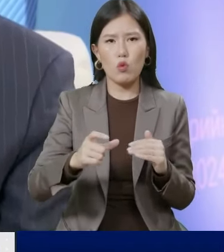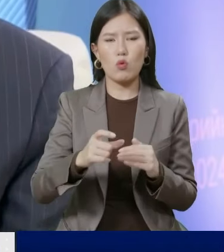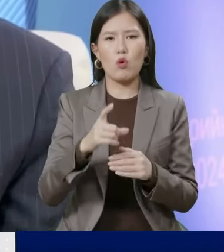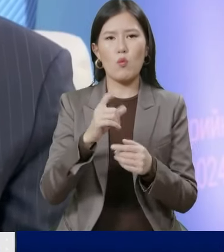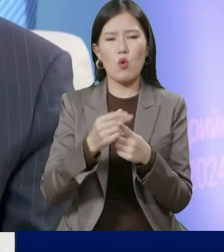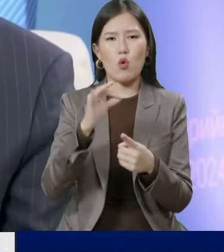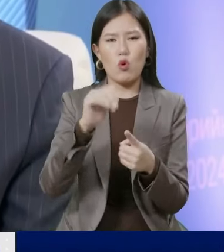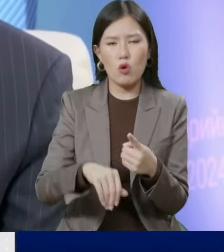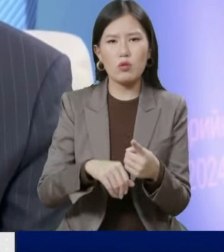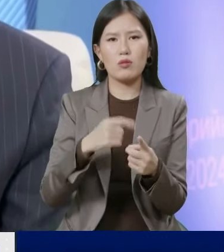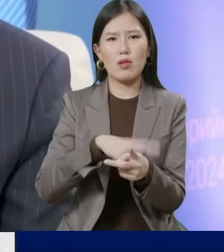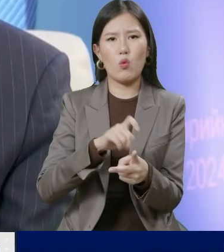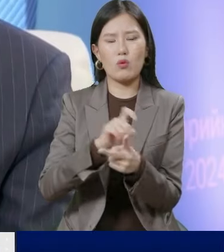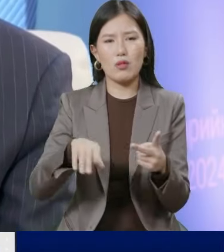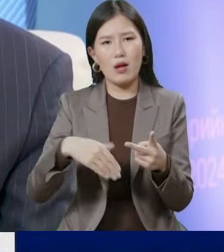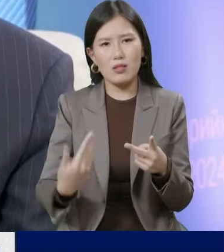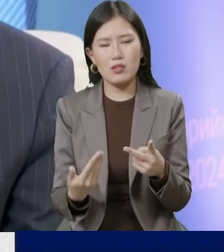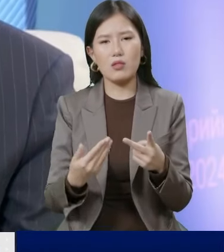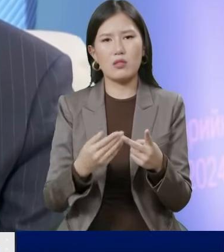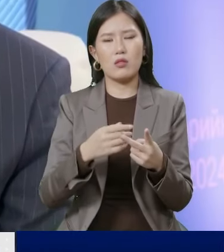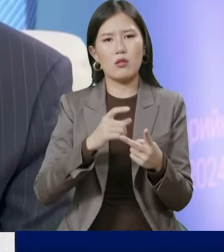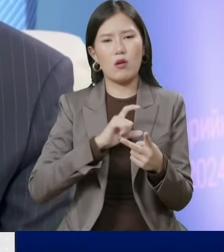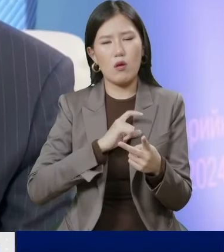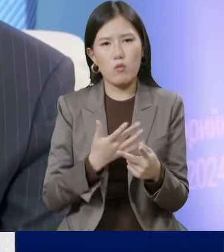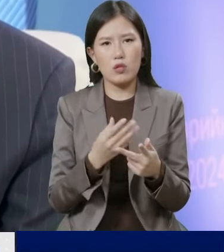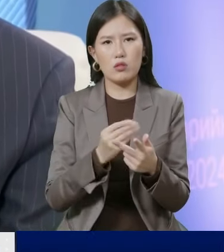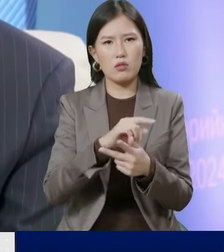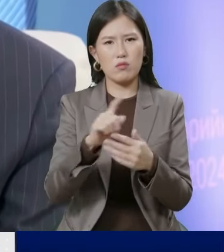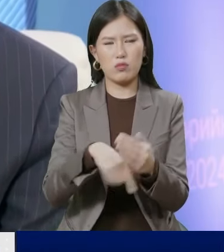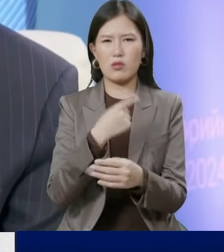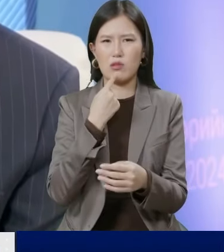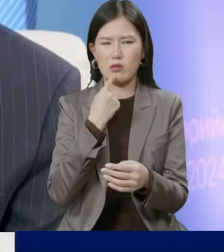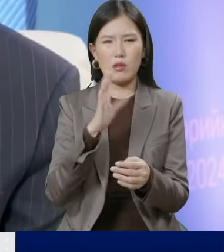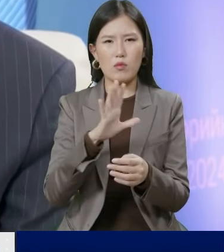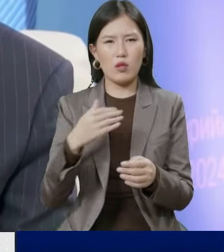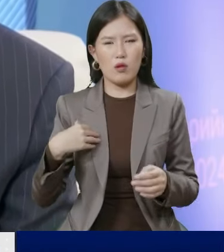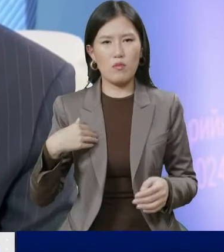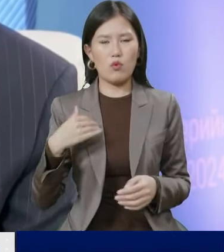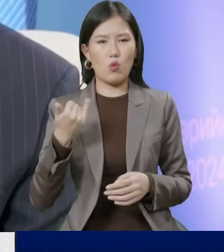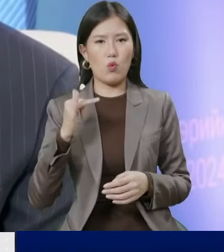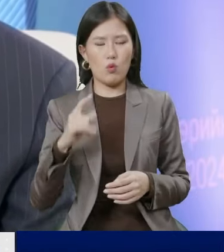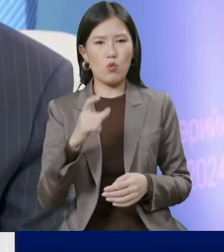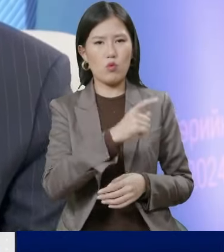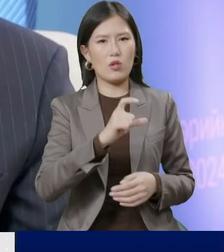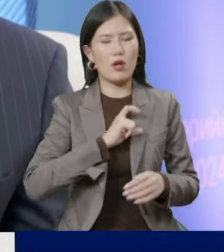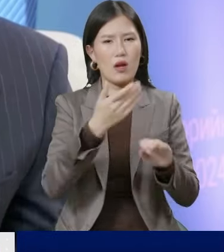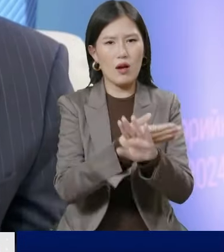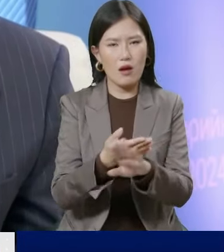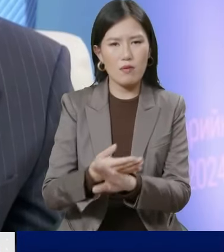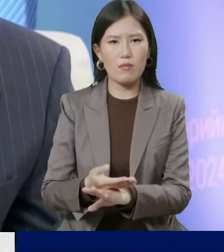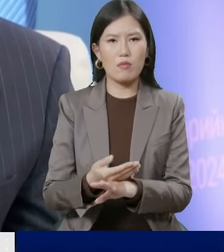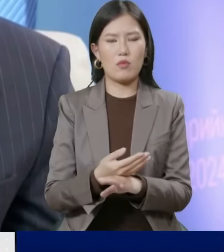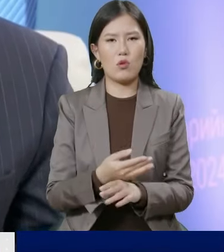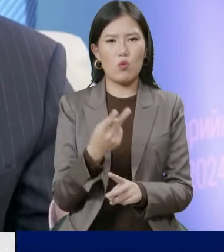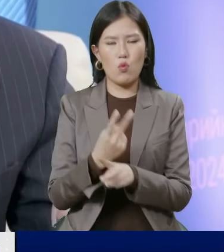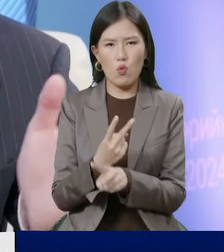зүйлүүдийг зөрчихө гэдэг нь өөрөө ойлгомжтой байгаа байхгүй. Тийм учраас яг энэ 3 төгөлдөрчтэй холбоотой ерөөсөө хүний эрхийг маш сайн ангасан хүн төвтэй бай, хуулийг